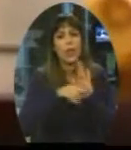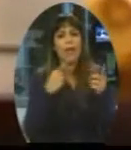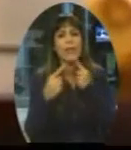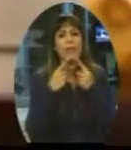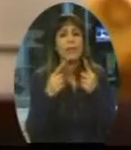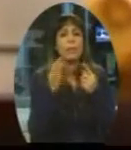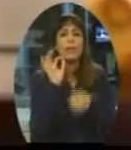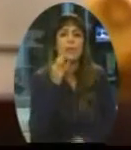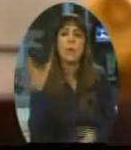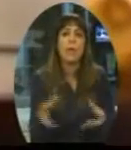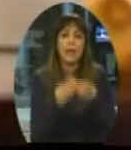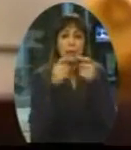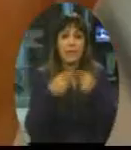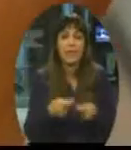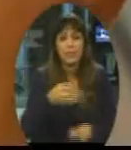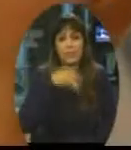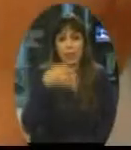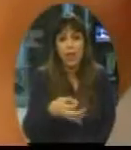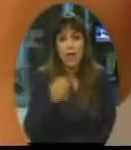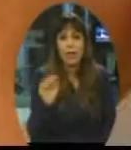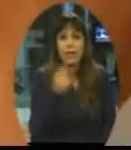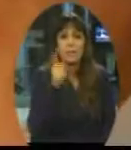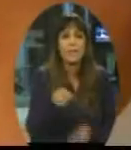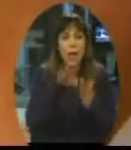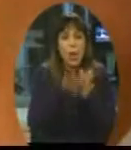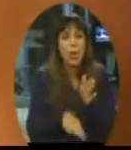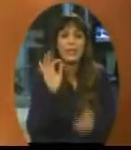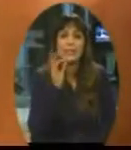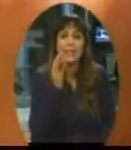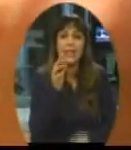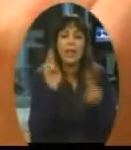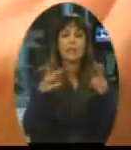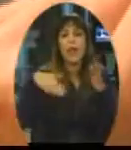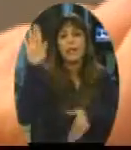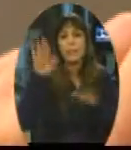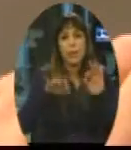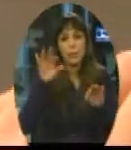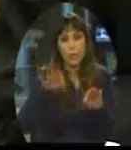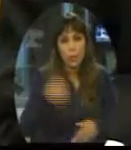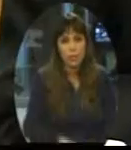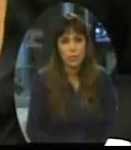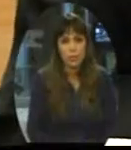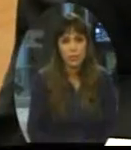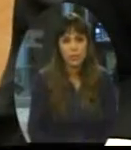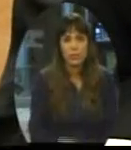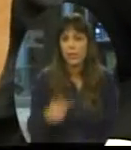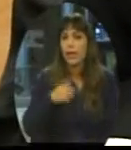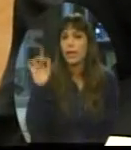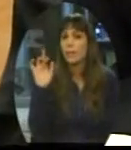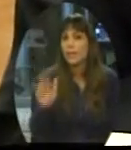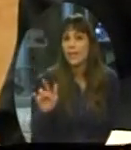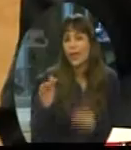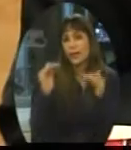חברי הכנסת בשאלה האם יש להוריד את הגיל בו ניתן להצביע בבחירות. אני מתנגד באופן נחרץ להוריד